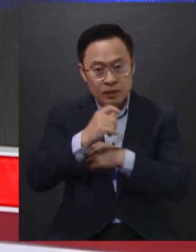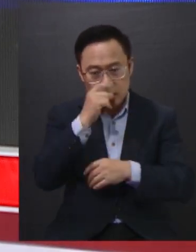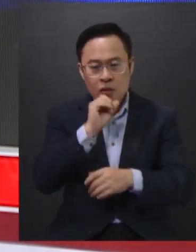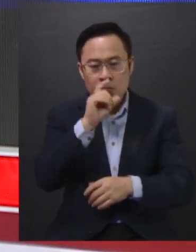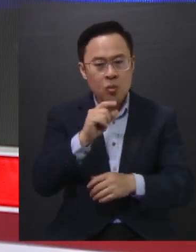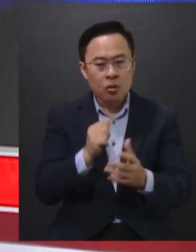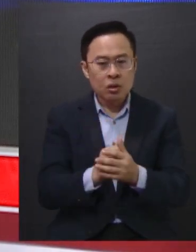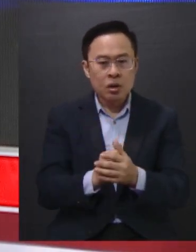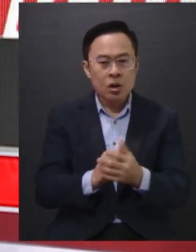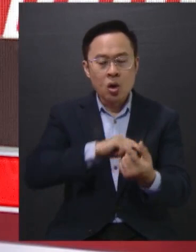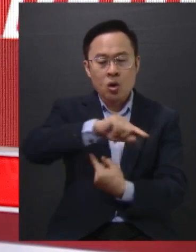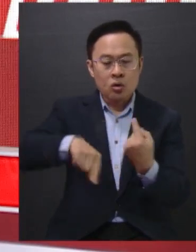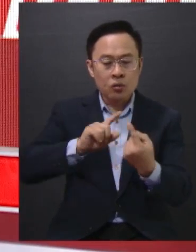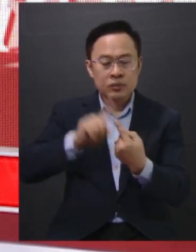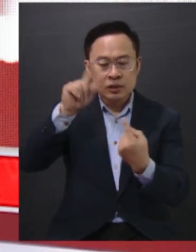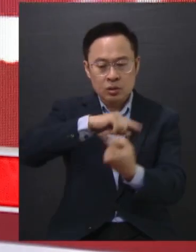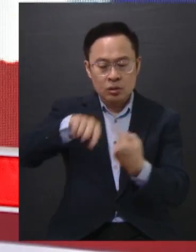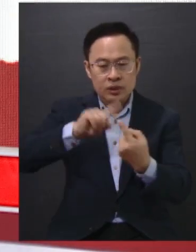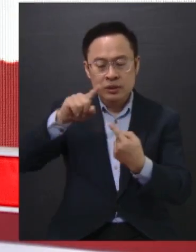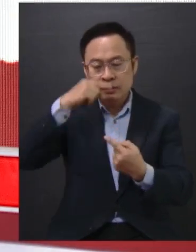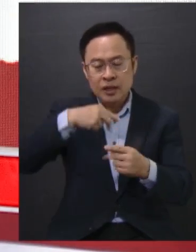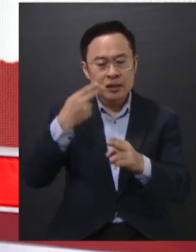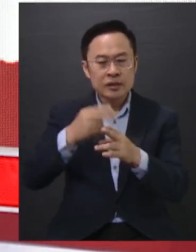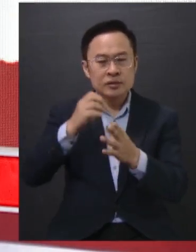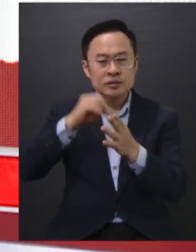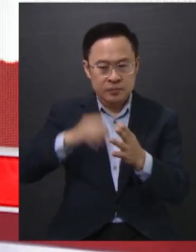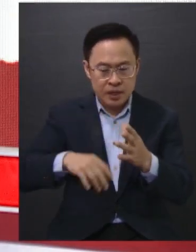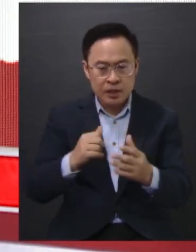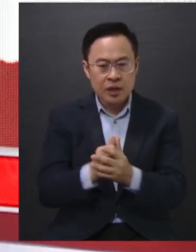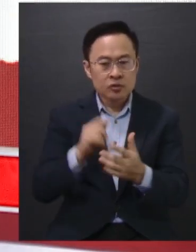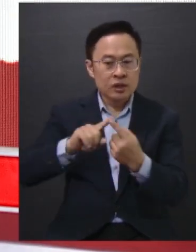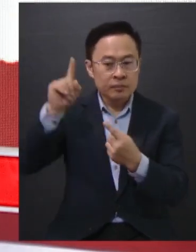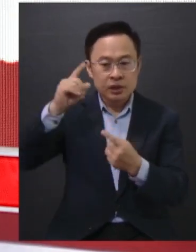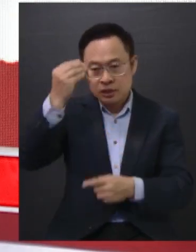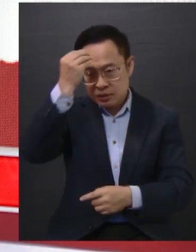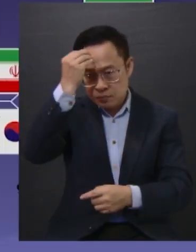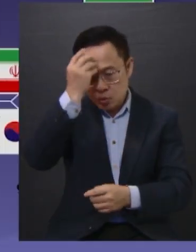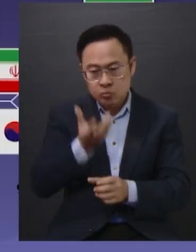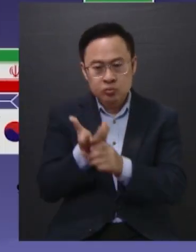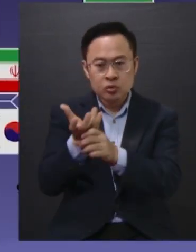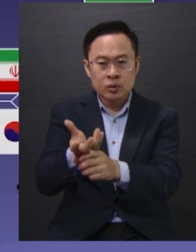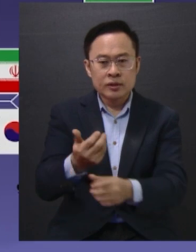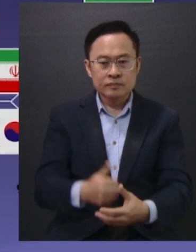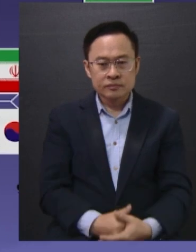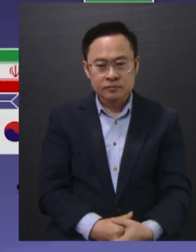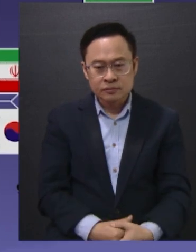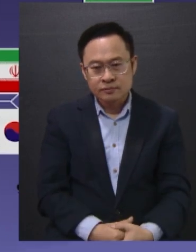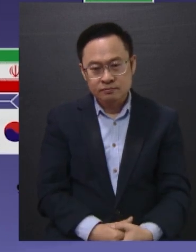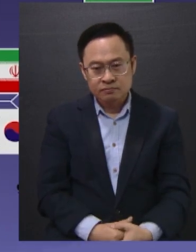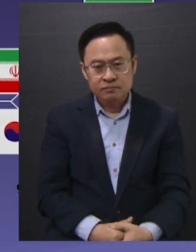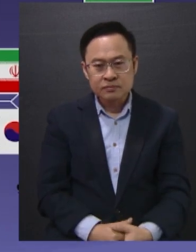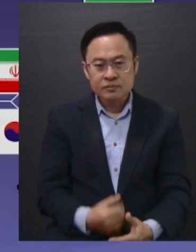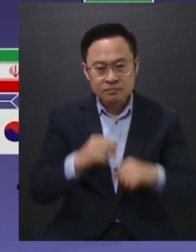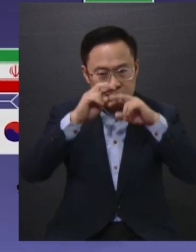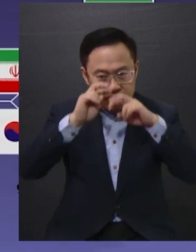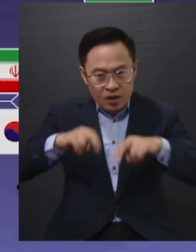รอบแรกในเอเชียนคัพแล้วก็ฟันธงไปเลยครับว่าญี่ปุ่นจะคว้าแชมป์ในหนนี้ครับ ฟันธงไม่เกรงใจแฟนบอล